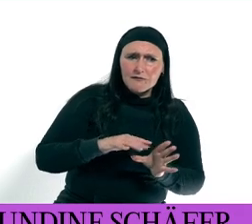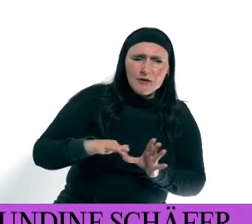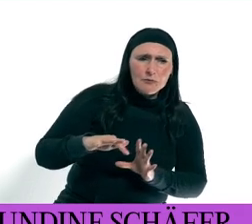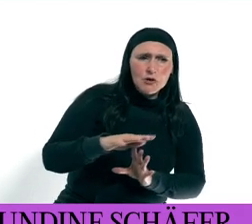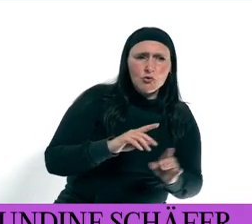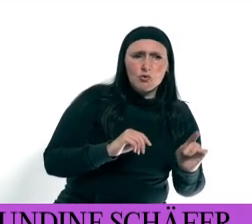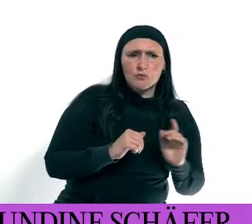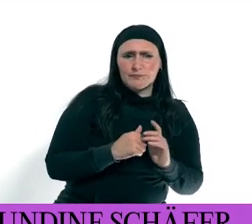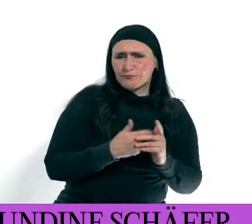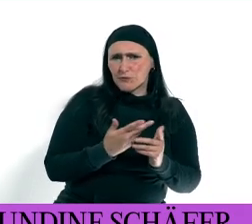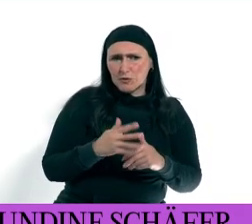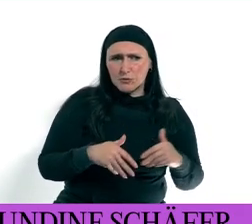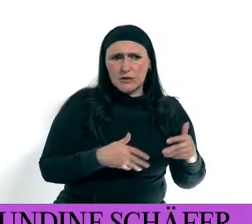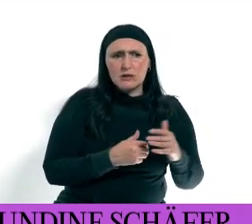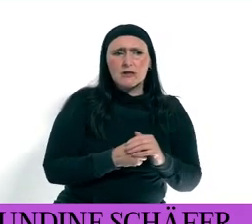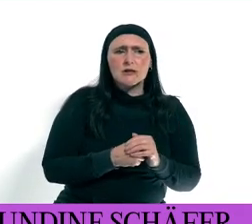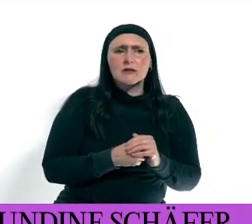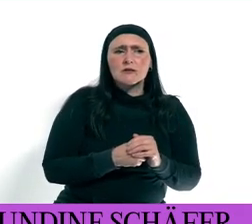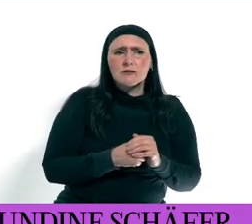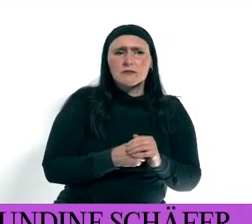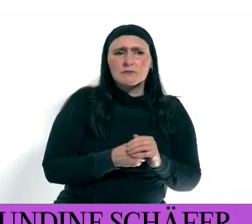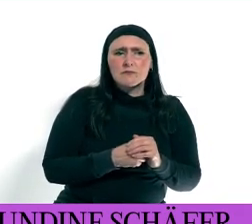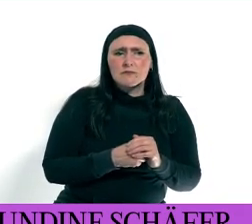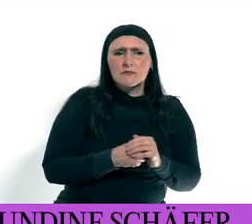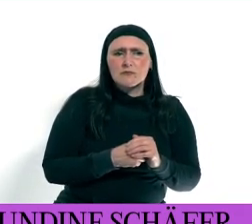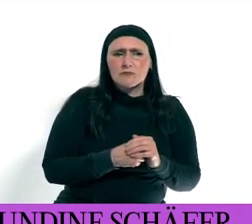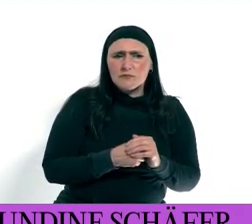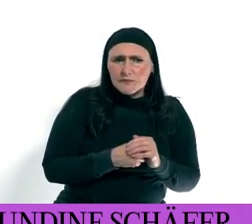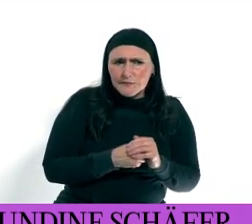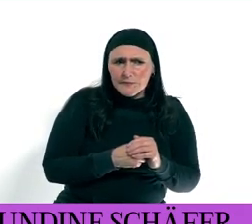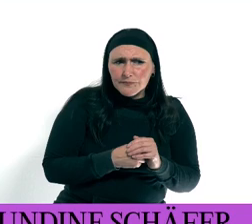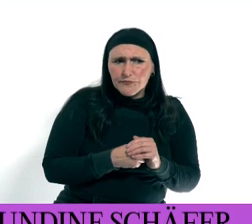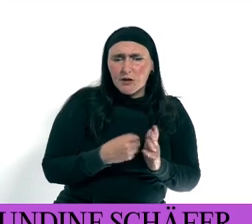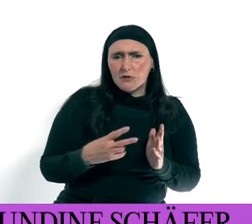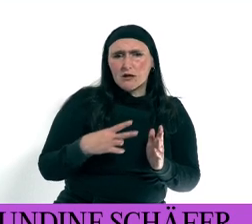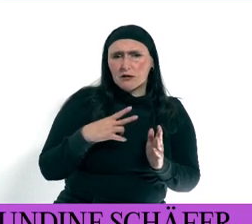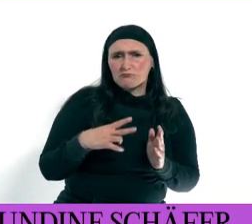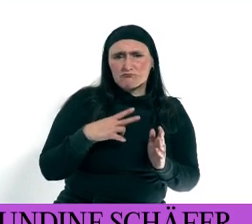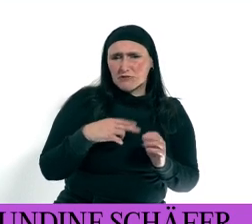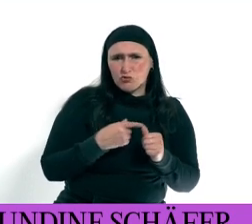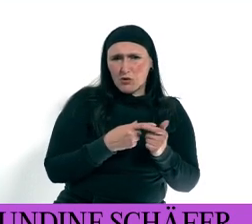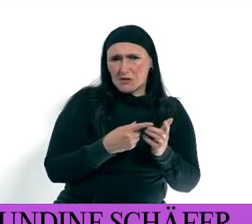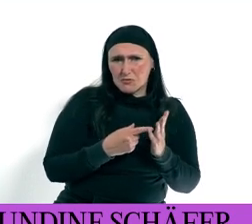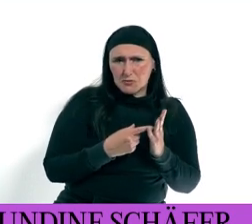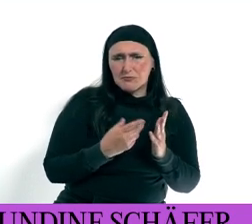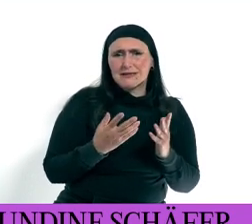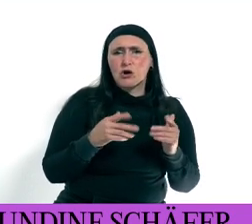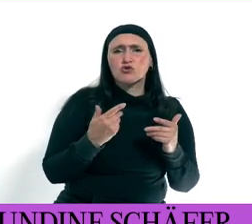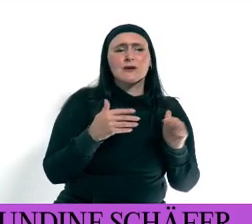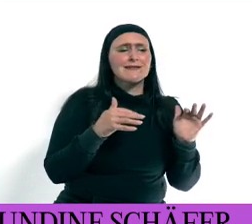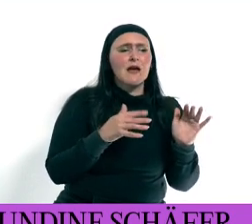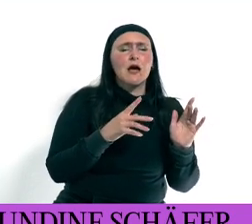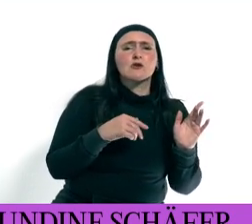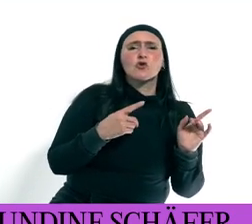in my hometown, we did not have, that is a luxury to have a living room. So stellt man fest, dass es